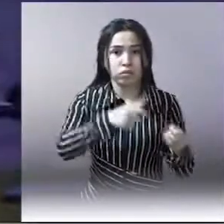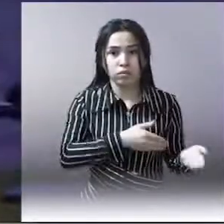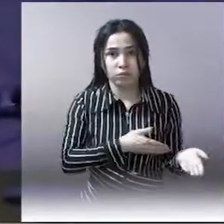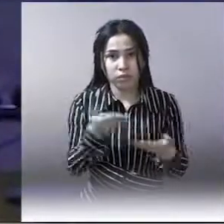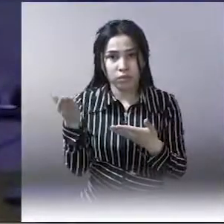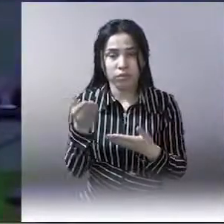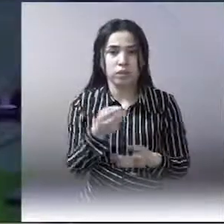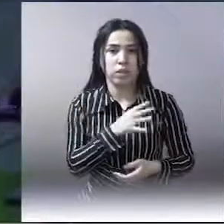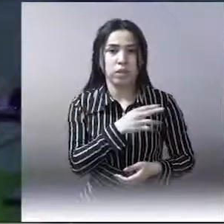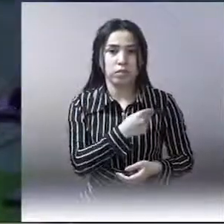им были вручены сертификаты